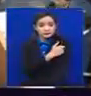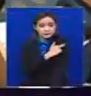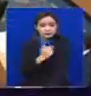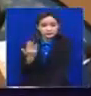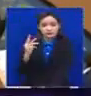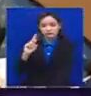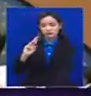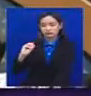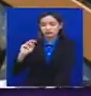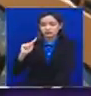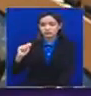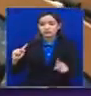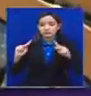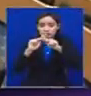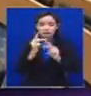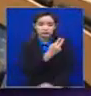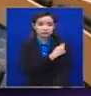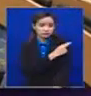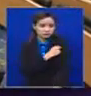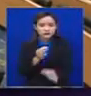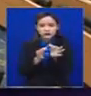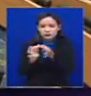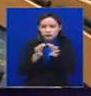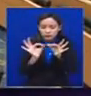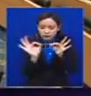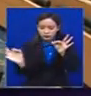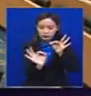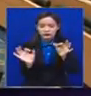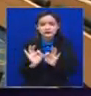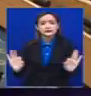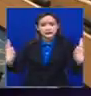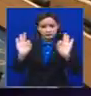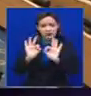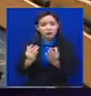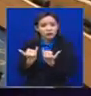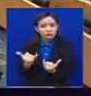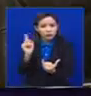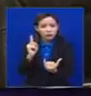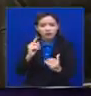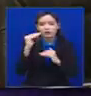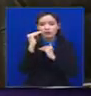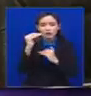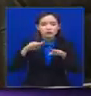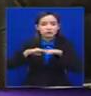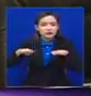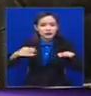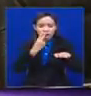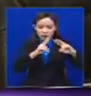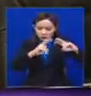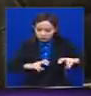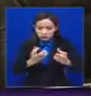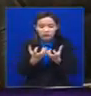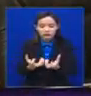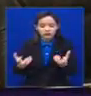นตรีว่าการกระทรวงสาธารณสุขชี้แจงสาระสำคัญของความตกลงนี้เป็นการกำหนดมาตรฐานและการตรวจสอบเครื่องมือ